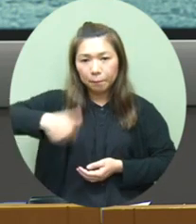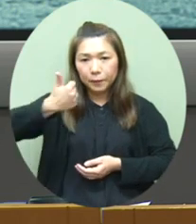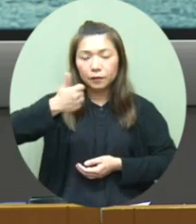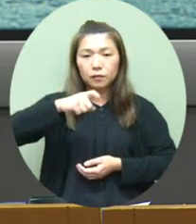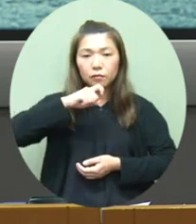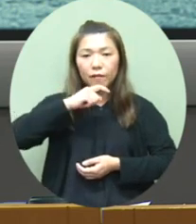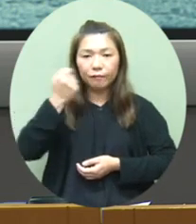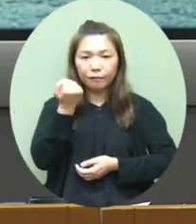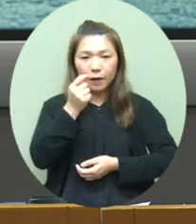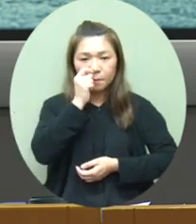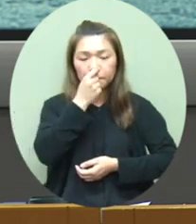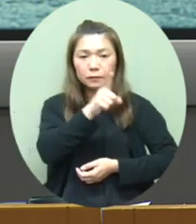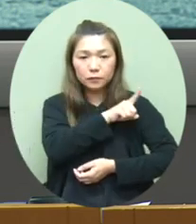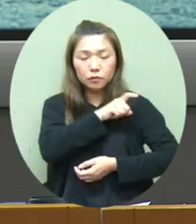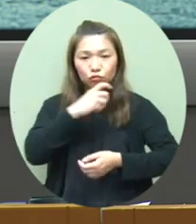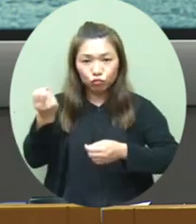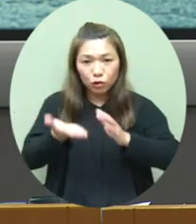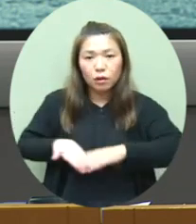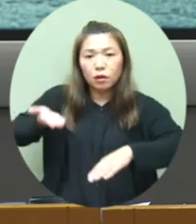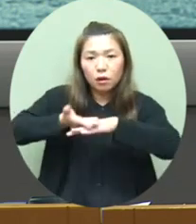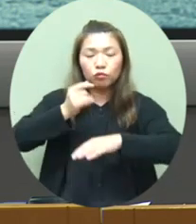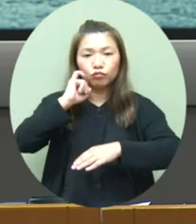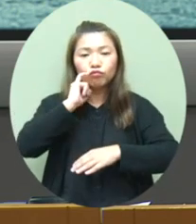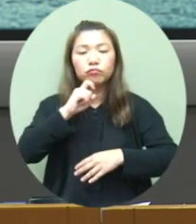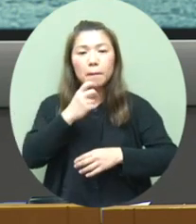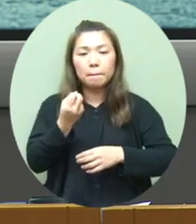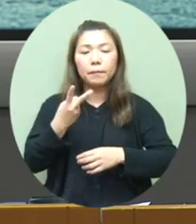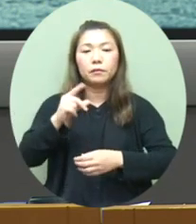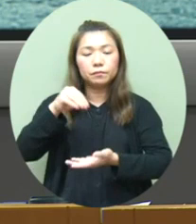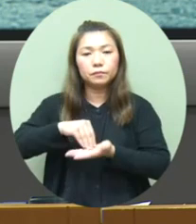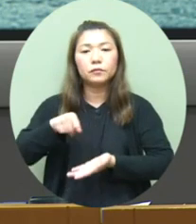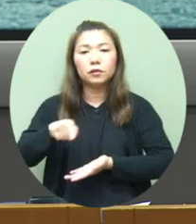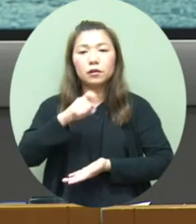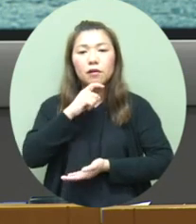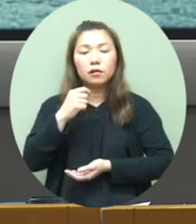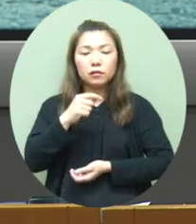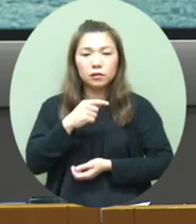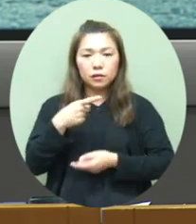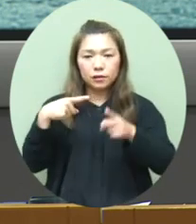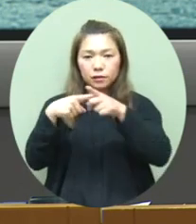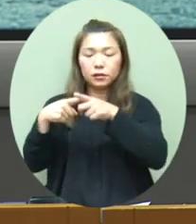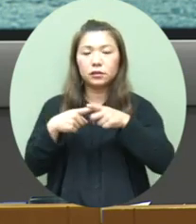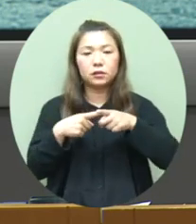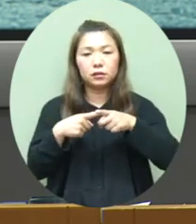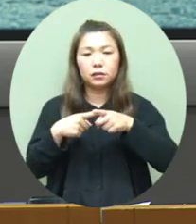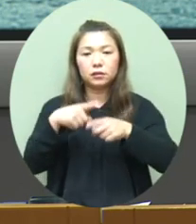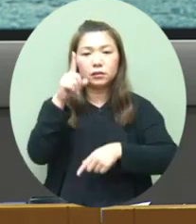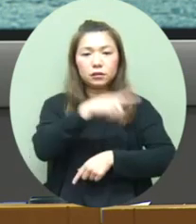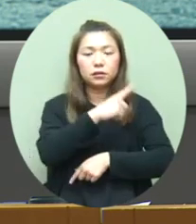台登記又經核酸檢測陽性的個案呢，就是快速測試陽性的個案呢，就